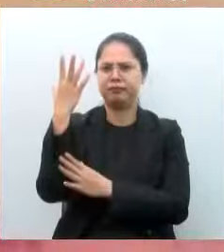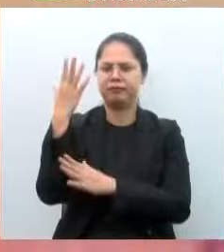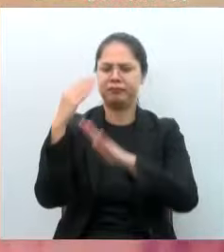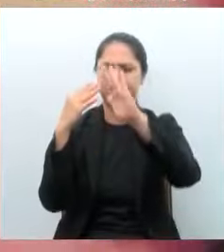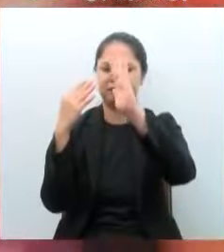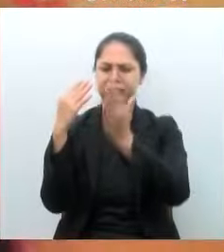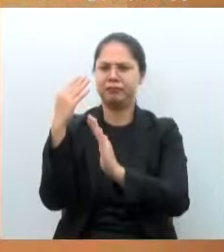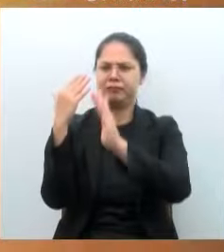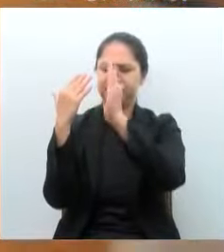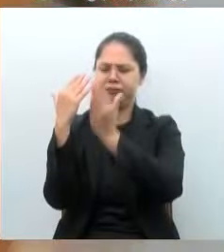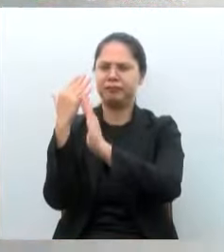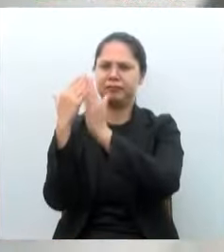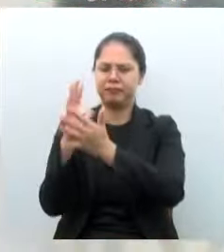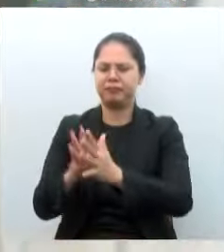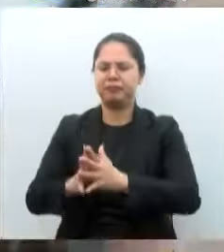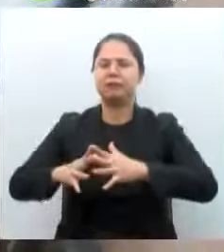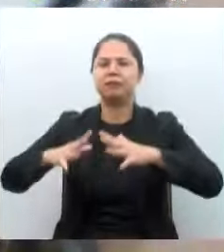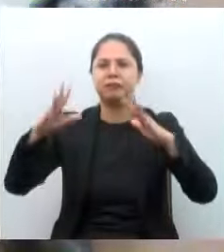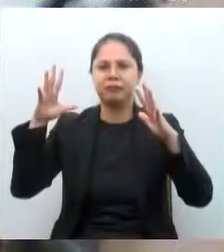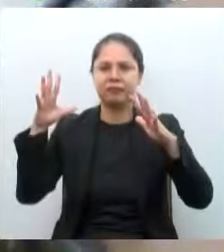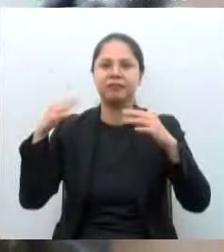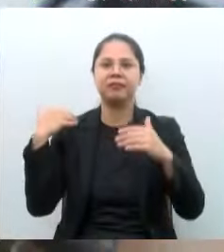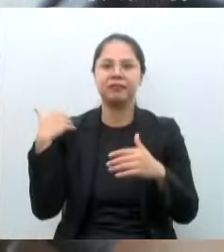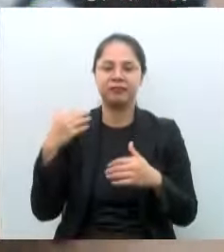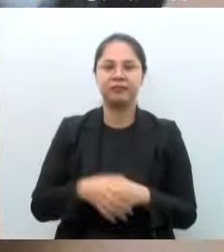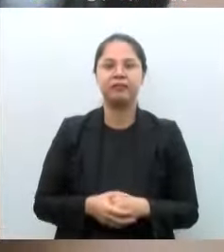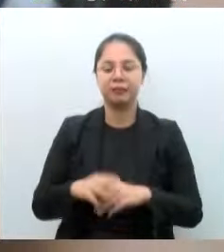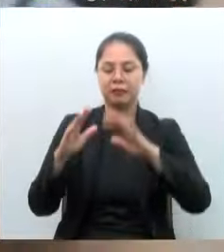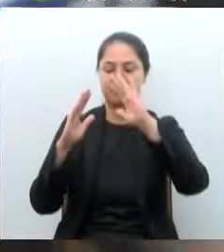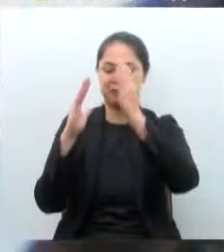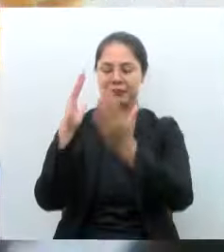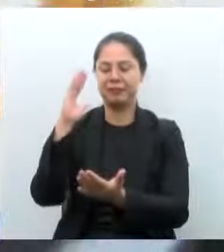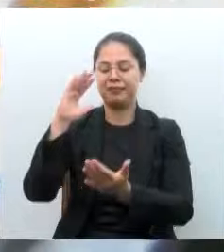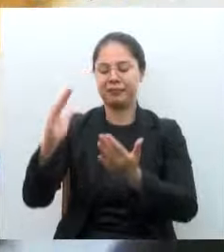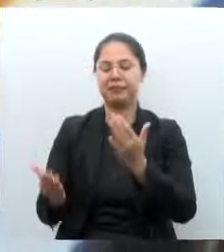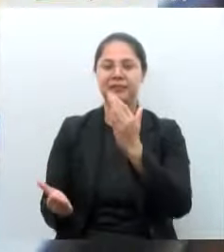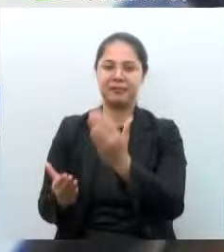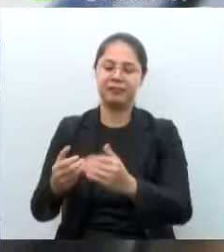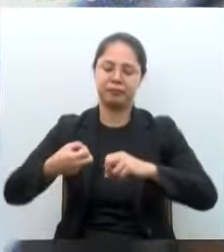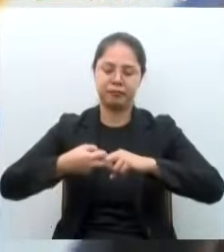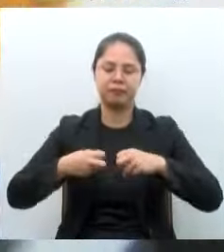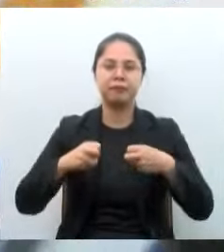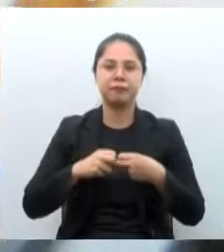างในโรงเรียนเนี่ยมีจำนวนเยอะทีนี้พอเวลาใบหูกวางร่วงเนี่ยก็เกิดปัญห